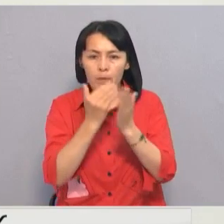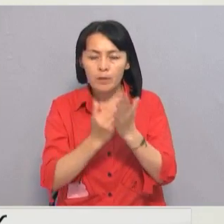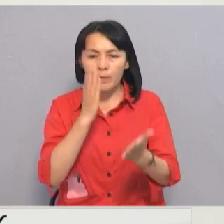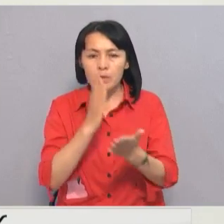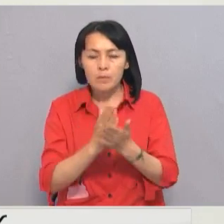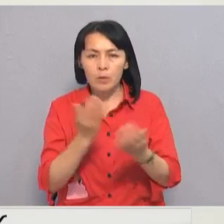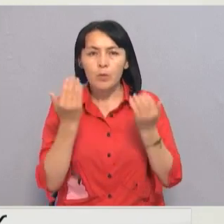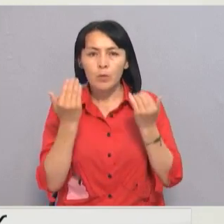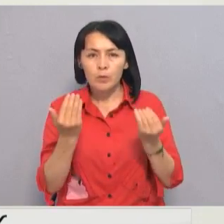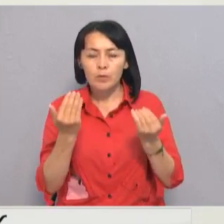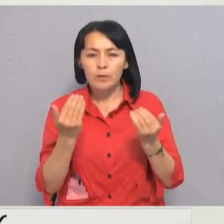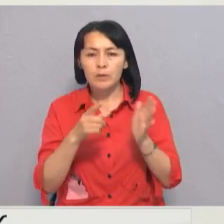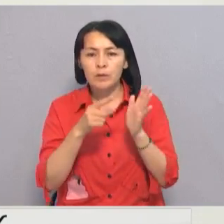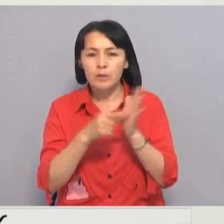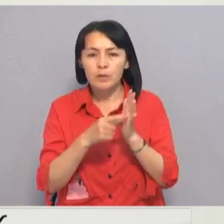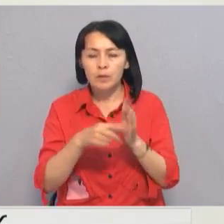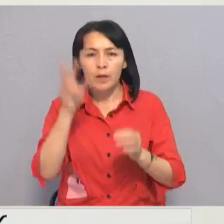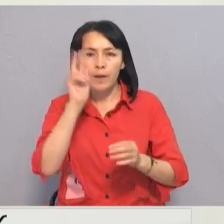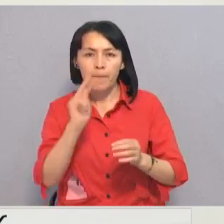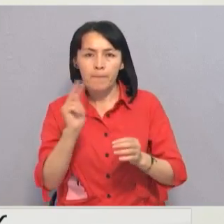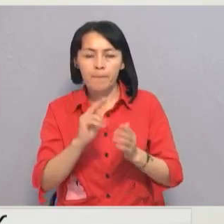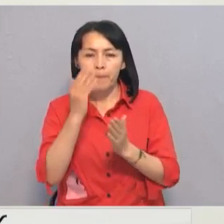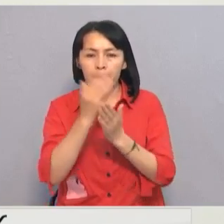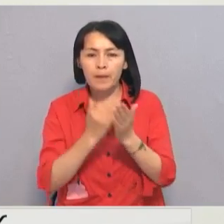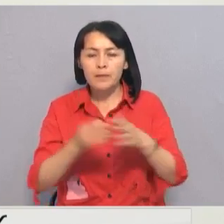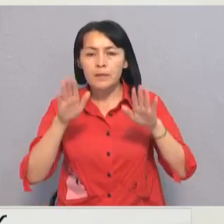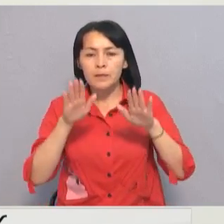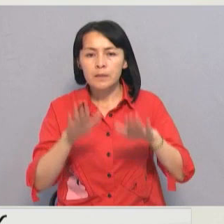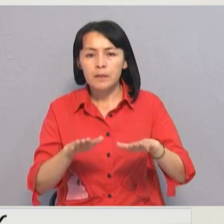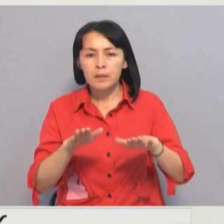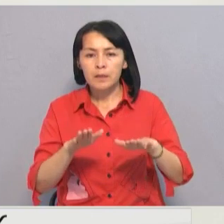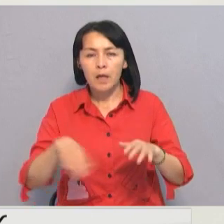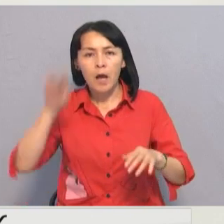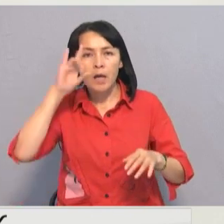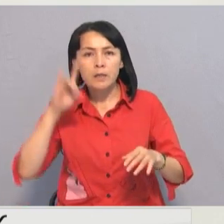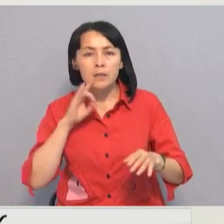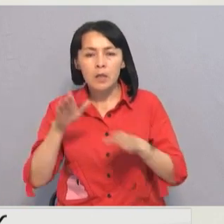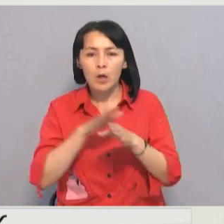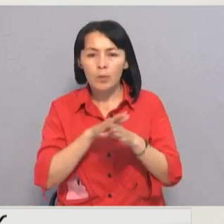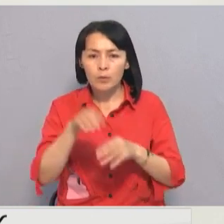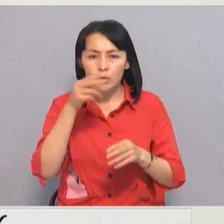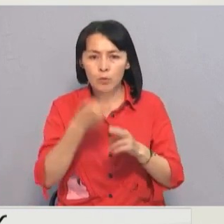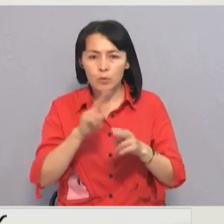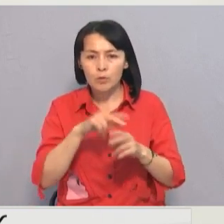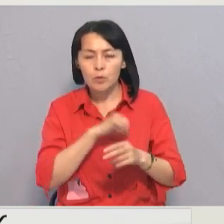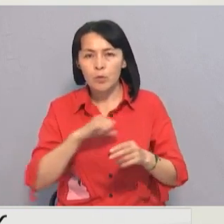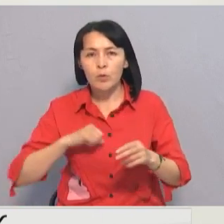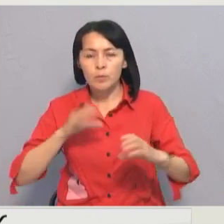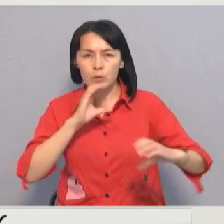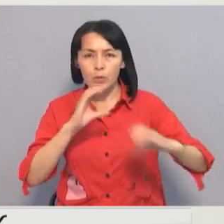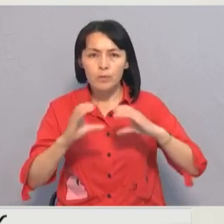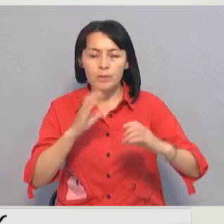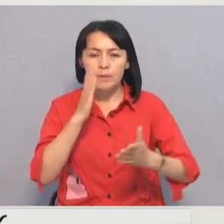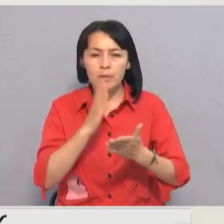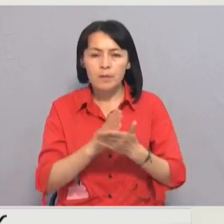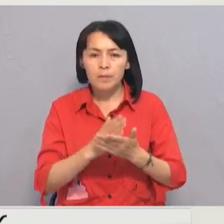ішінде 7 білім беру бағдарламасы тек қана Қазақстан бойынша тек қана осы өзіміздің университетімізде ғана